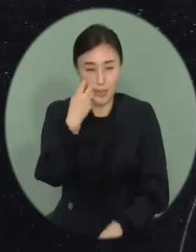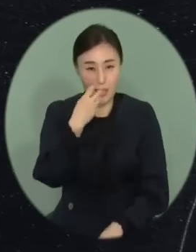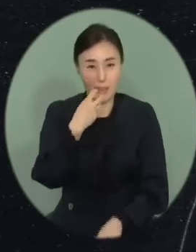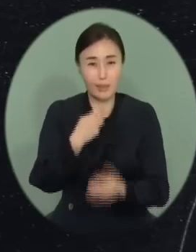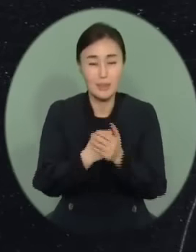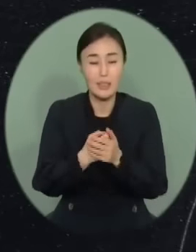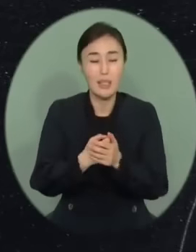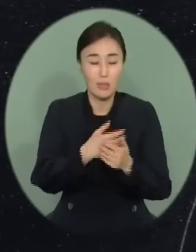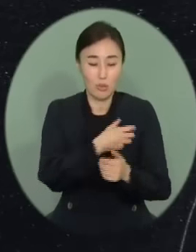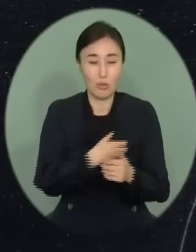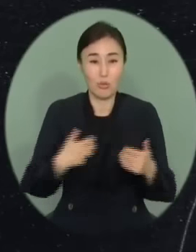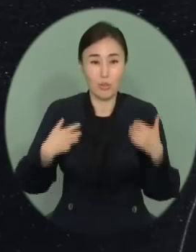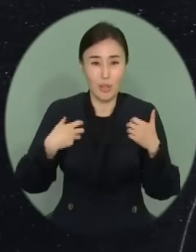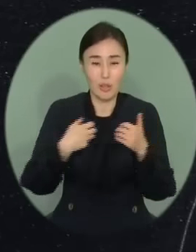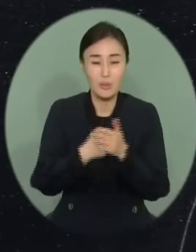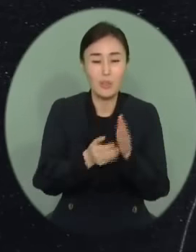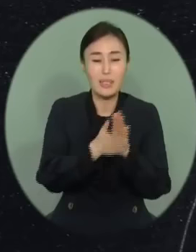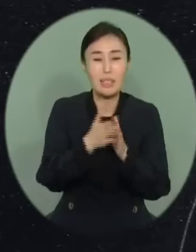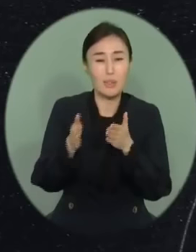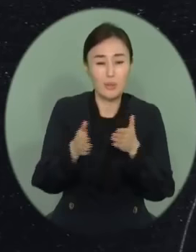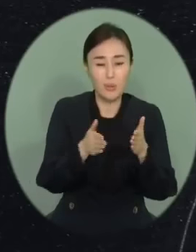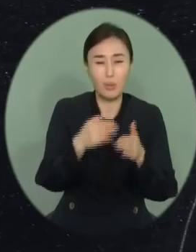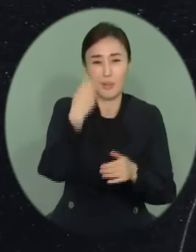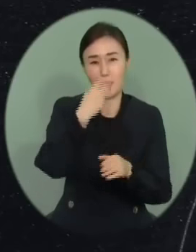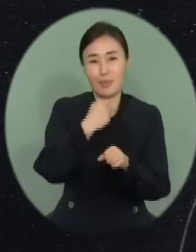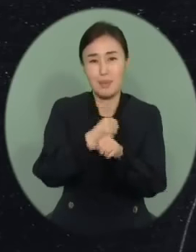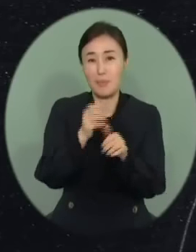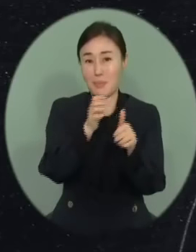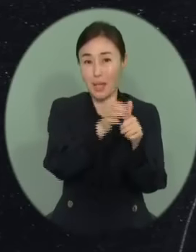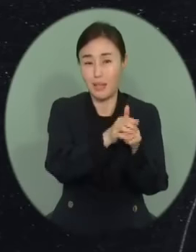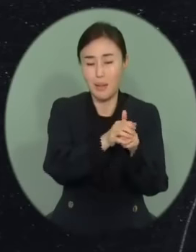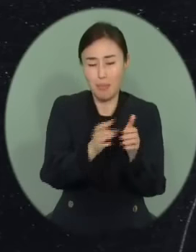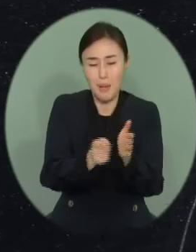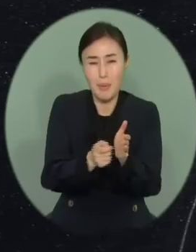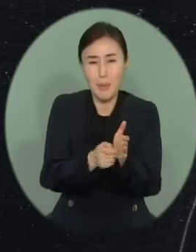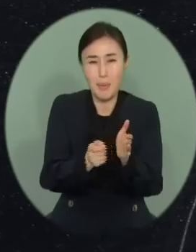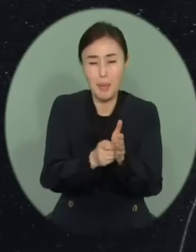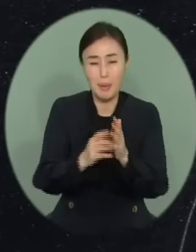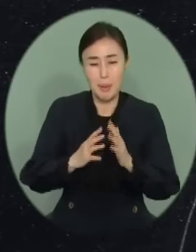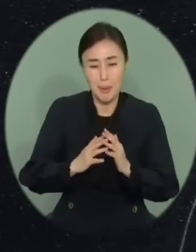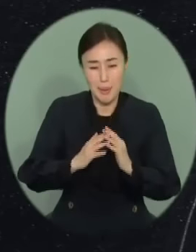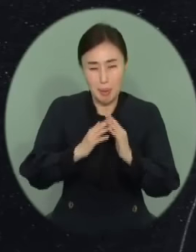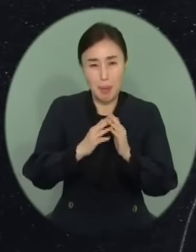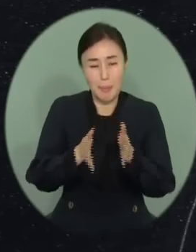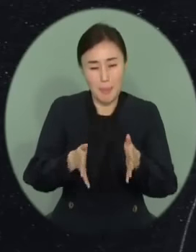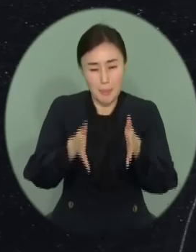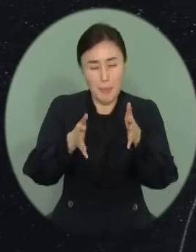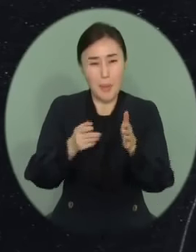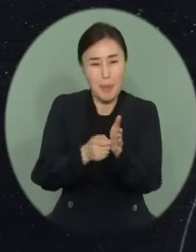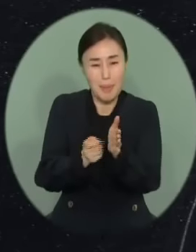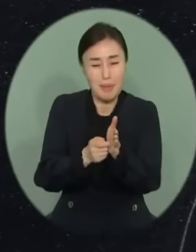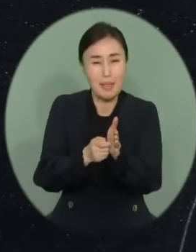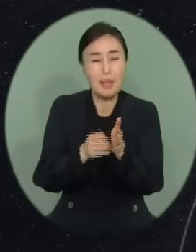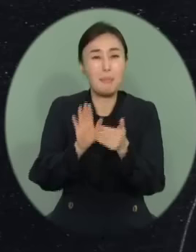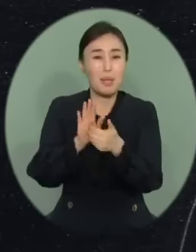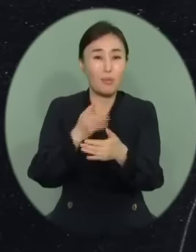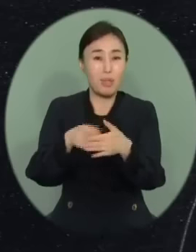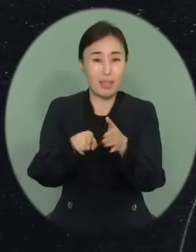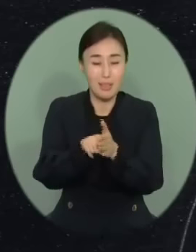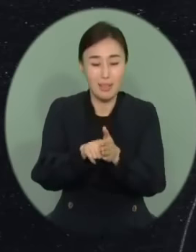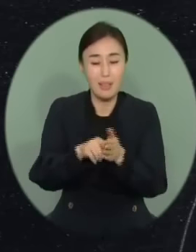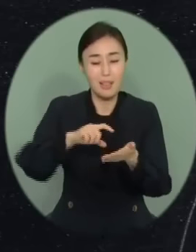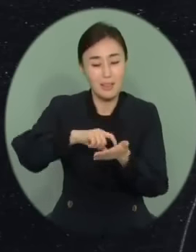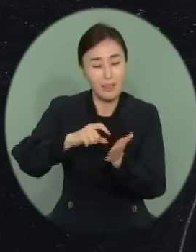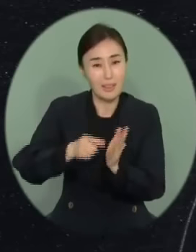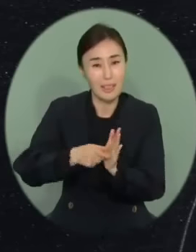구청에서 시도 지사로 확대하게 했습니다 또 촉박한 일정으로 공사가 빨리 진행되는 것을 막기 위해 적정한 공사기간